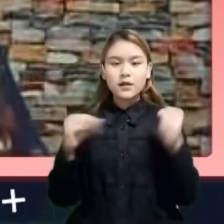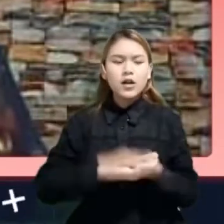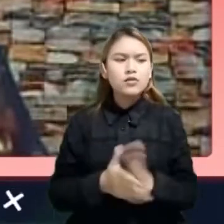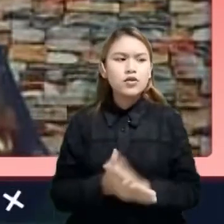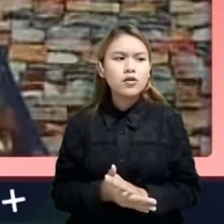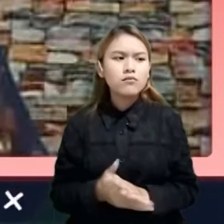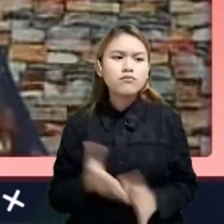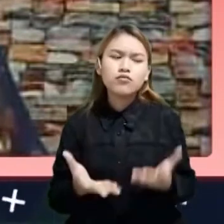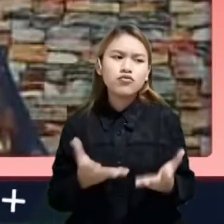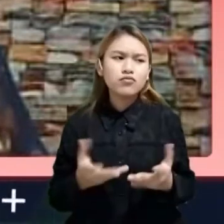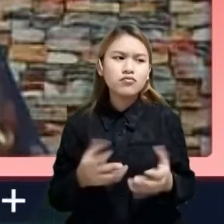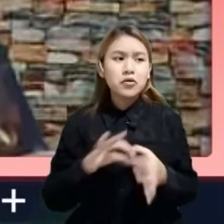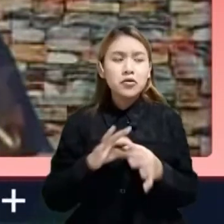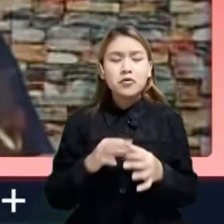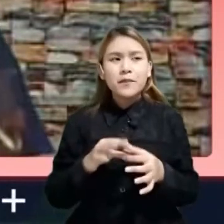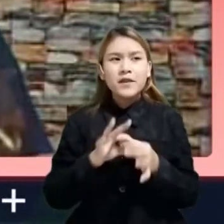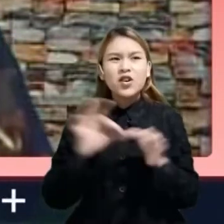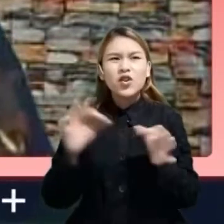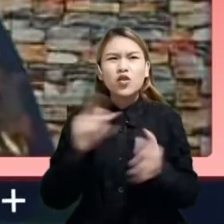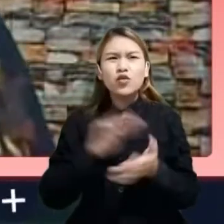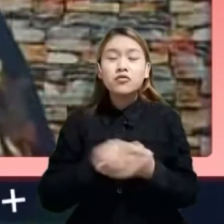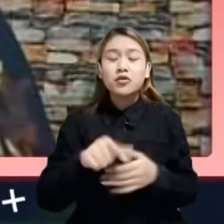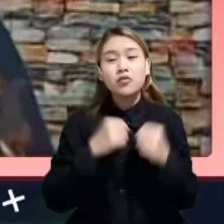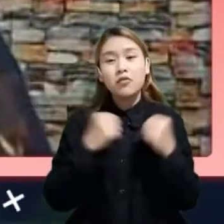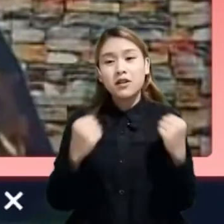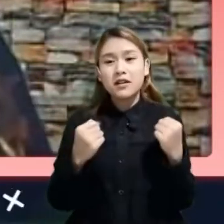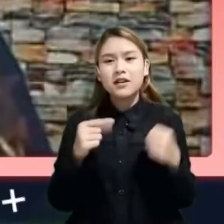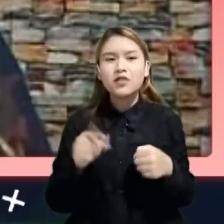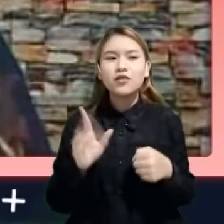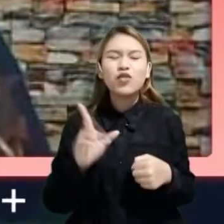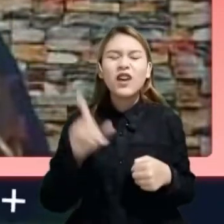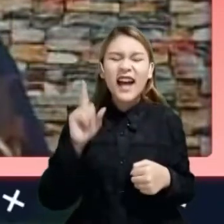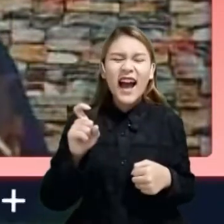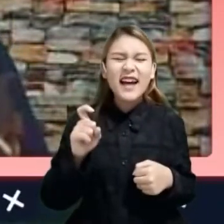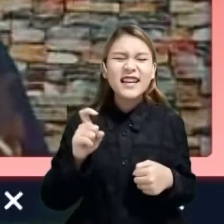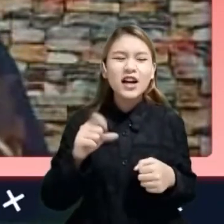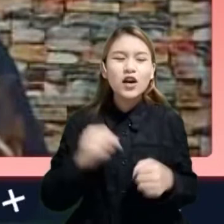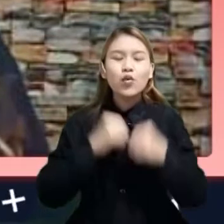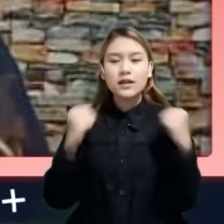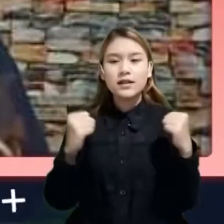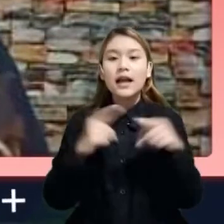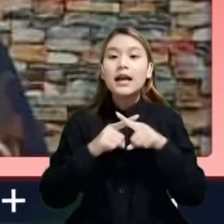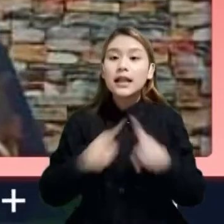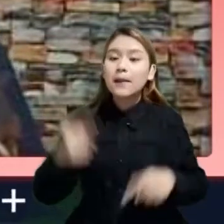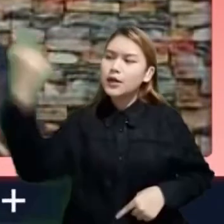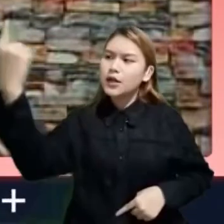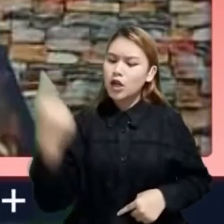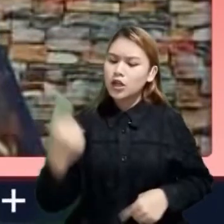sekedar suatu kekuatan atau kuasa, tapi datangnya Roh Kudus membawa